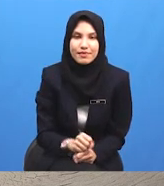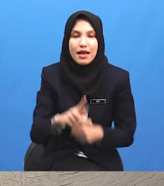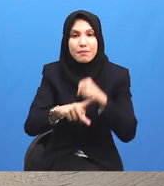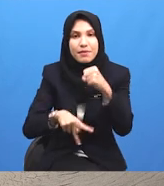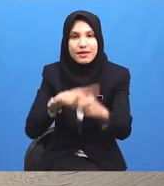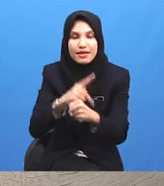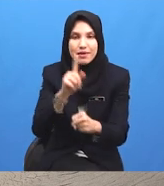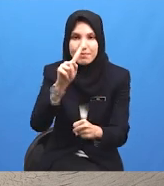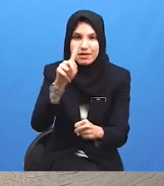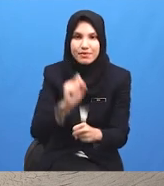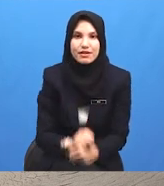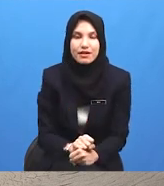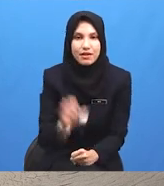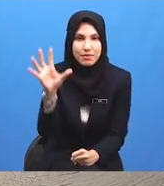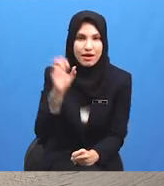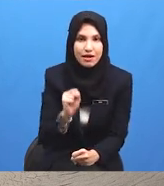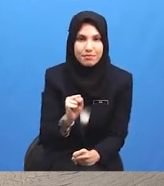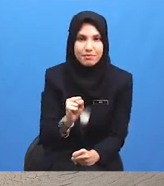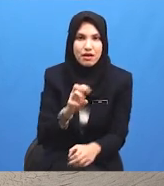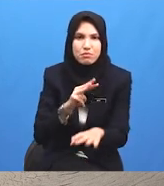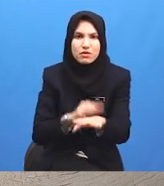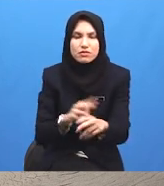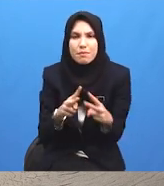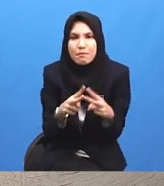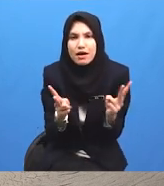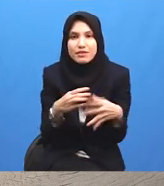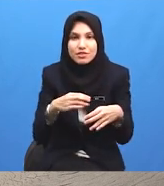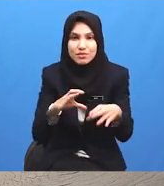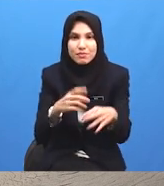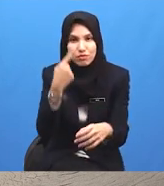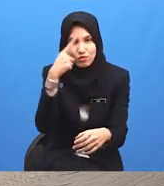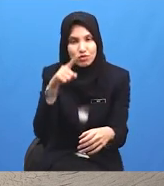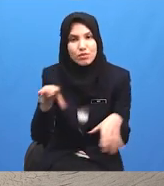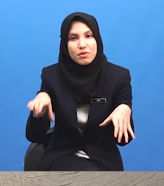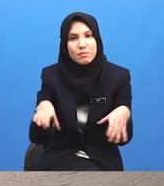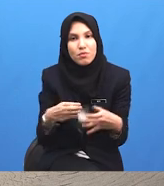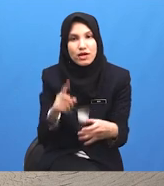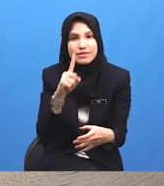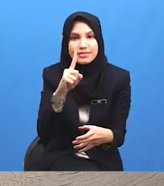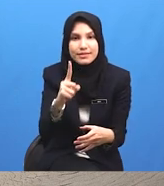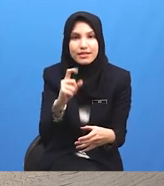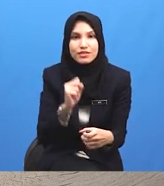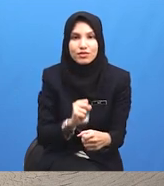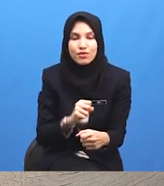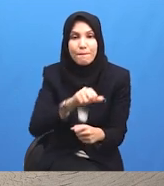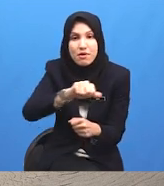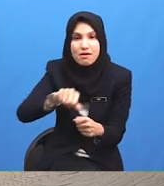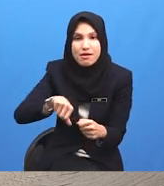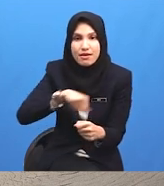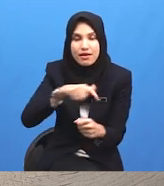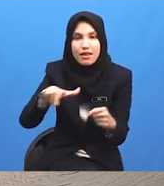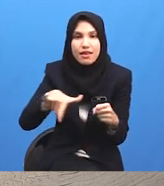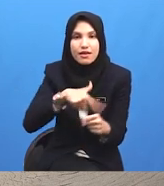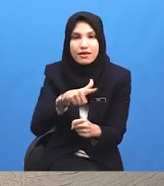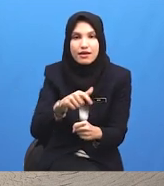Planet manakah yang mengambil masa paling cepat untuk membuat satu peredaran